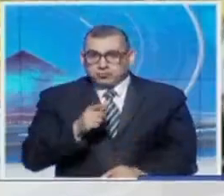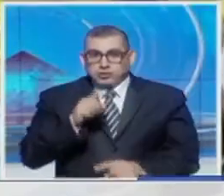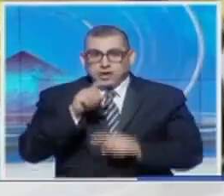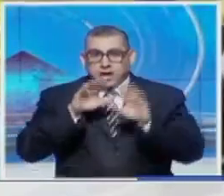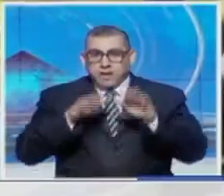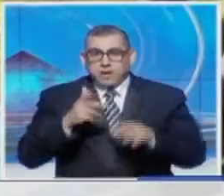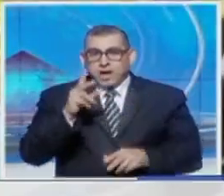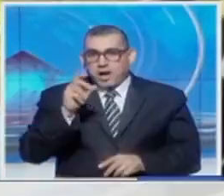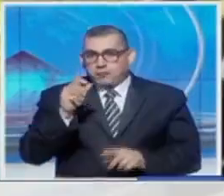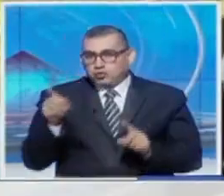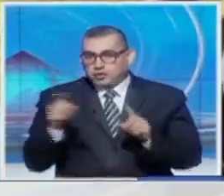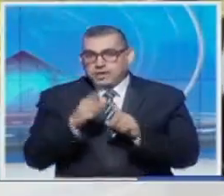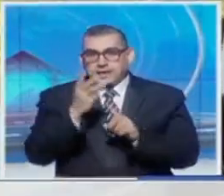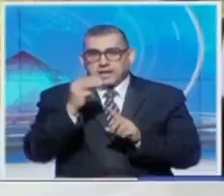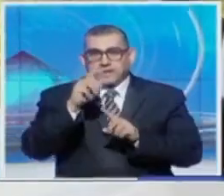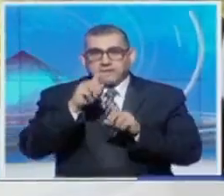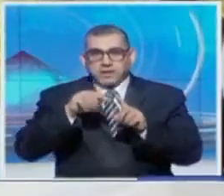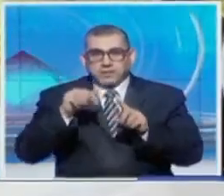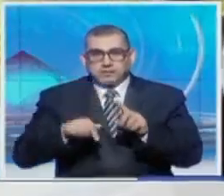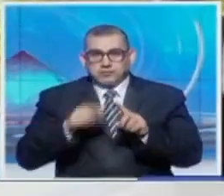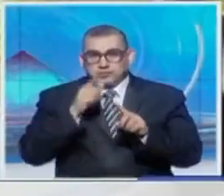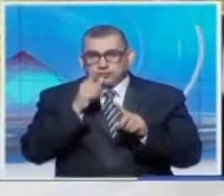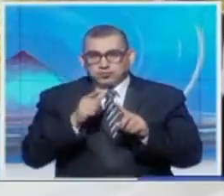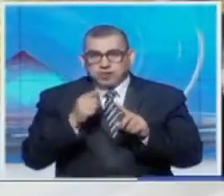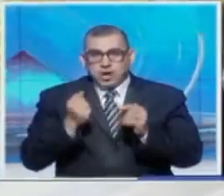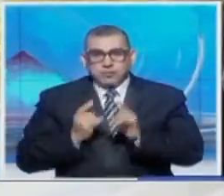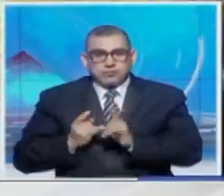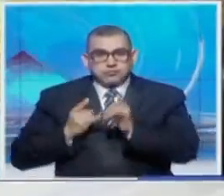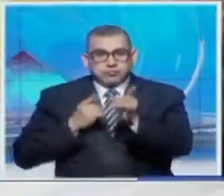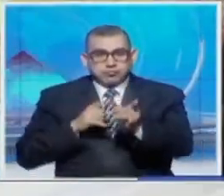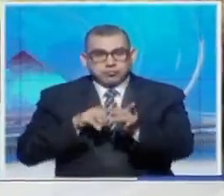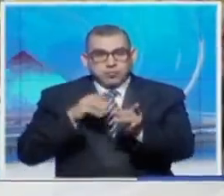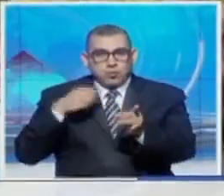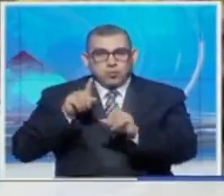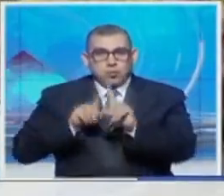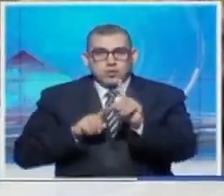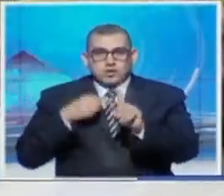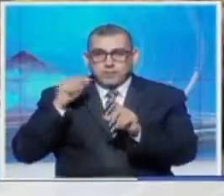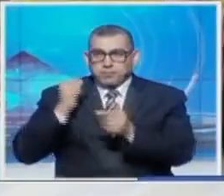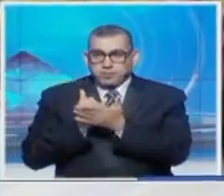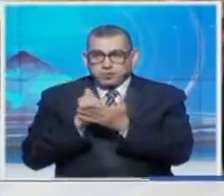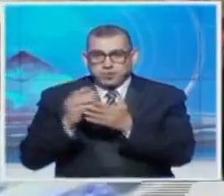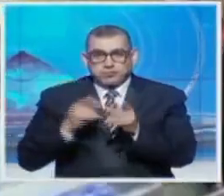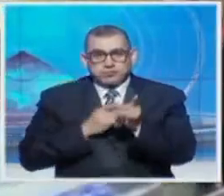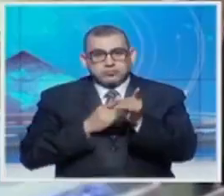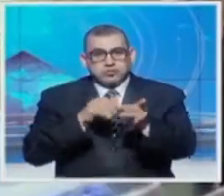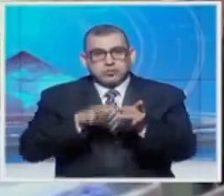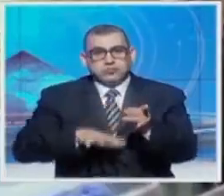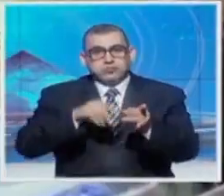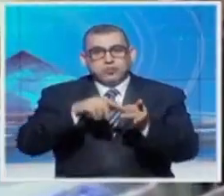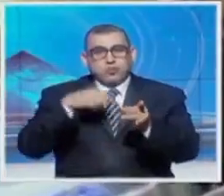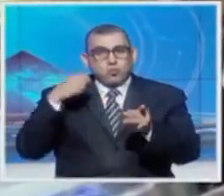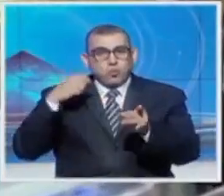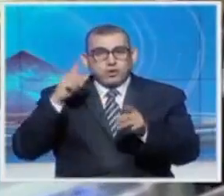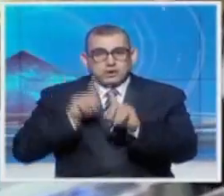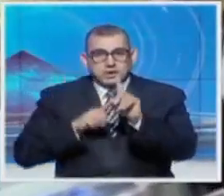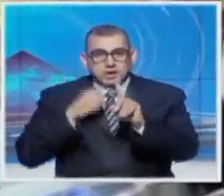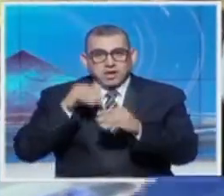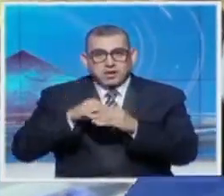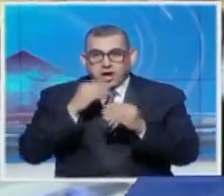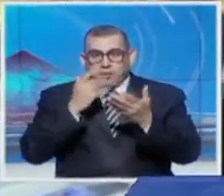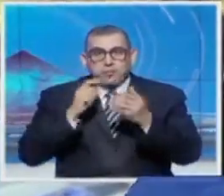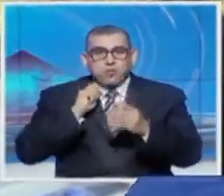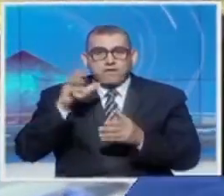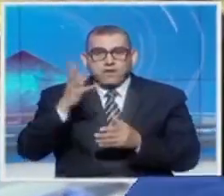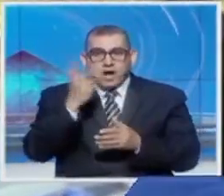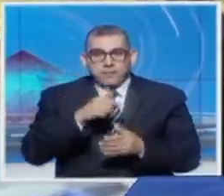من 25% إلى 30%، و20 عربية متنقلة تابعة لوزارة التموين والتجارة الداخلية. سيادة الوزير وجه ان كل محافظة